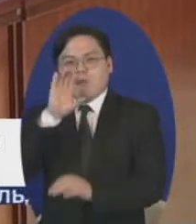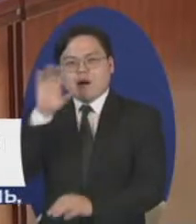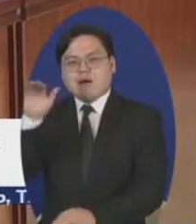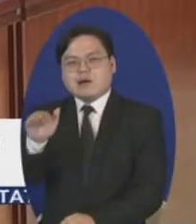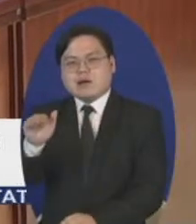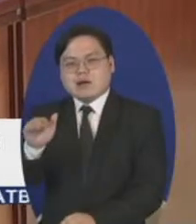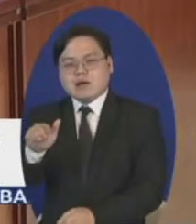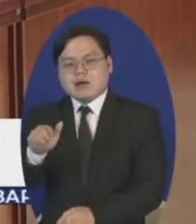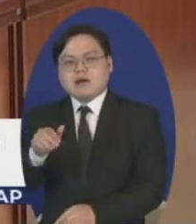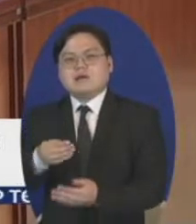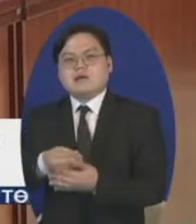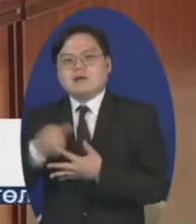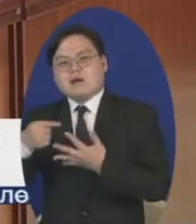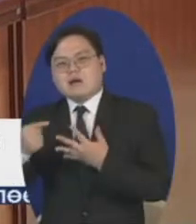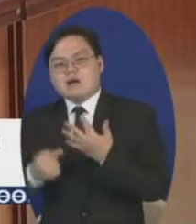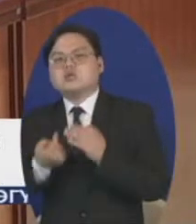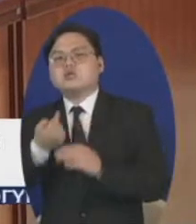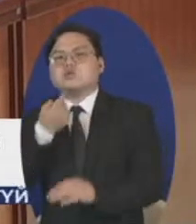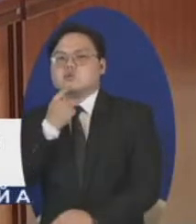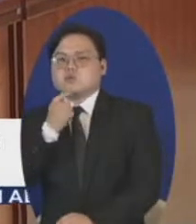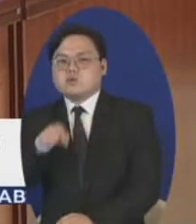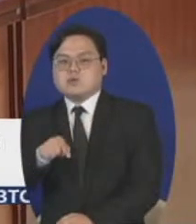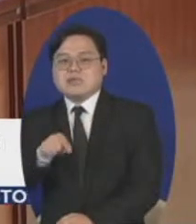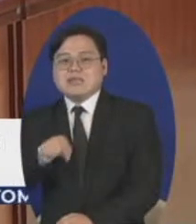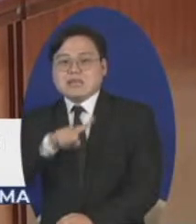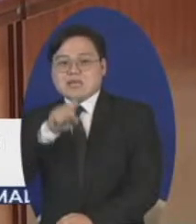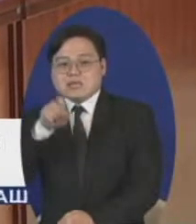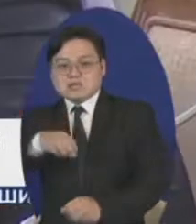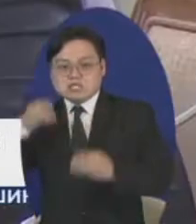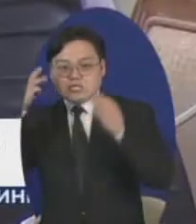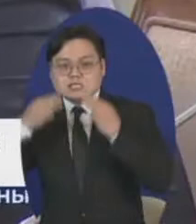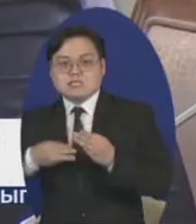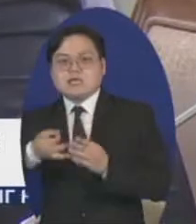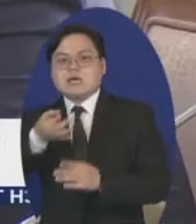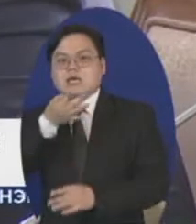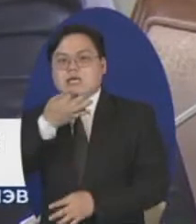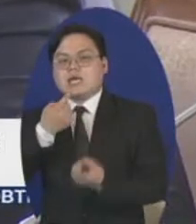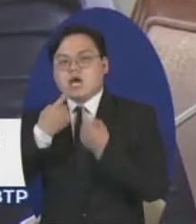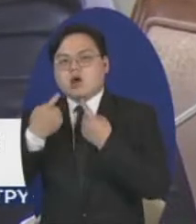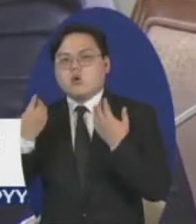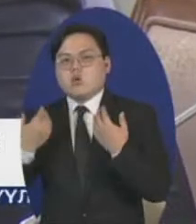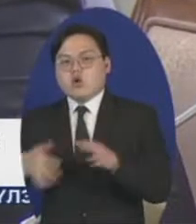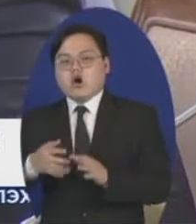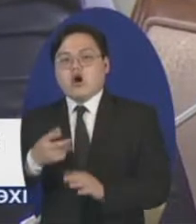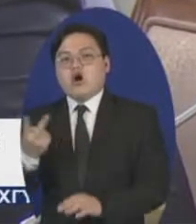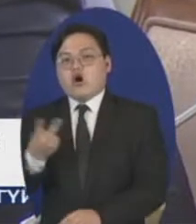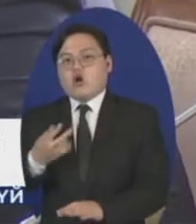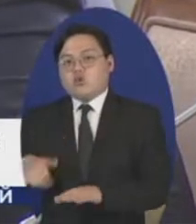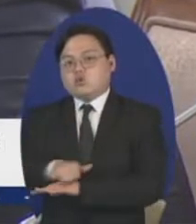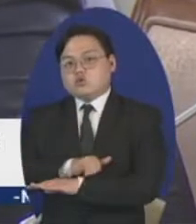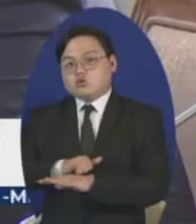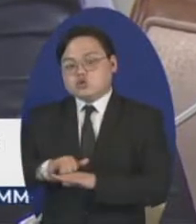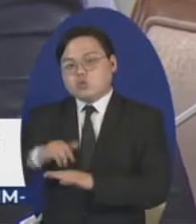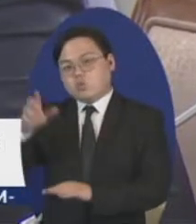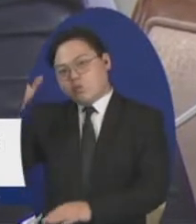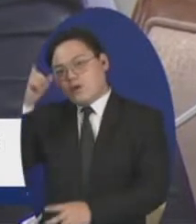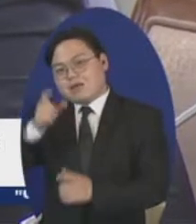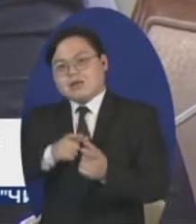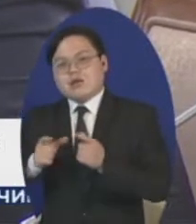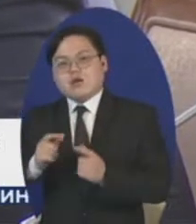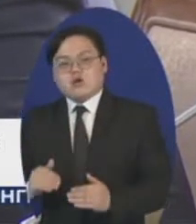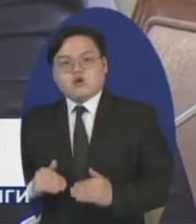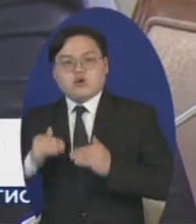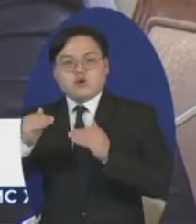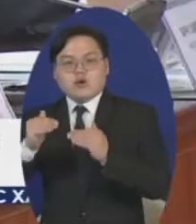хандаж олон шат дамжлагыг дамждаг. Энэ айлг шийдэх талаар эхний яриа хэлцээ өрнсөн байна. Хоёр орны боловсрол эдийн засгийн харилцаа хөгжүүлэхэд иргэд